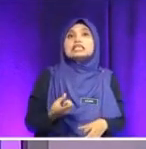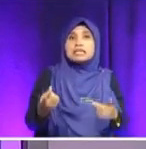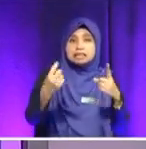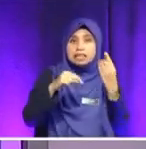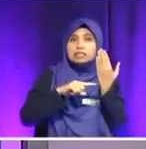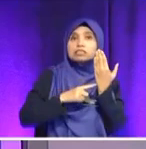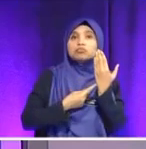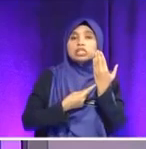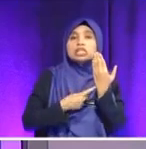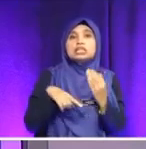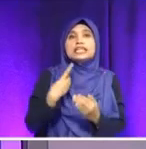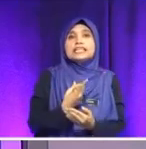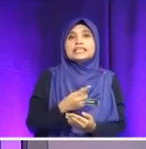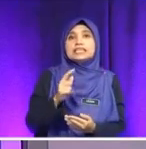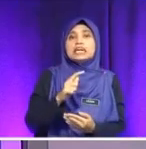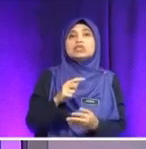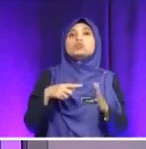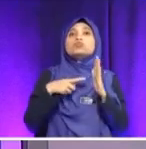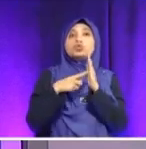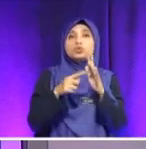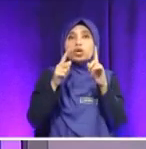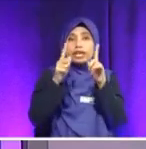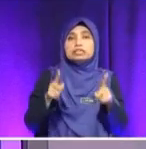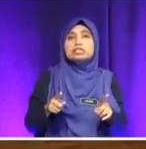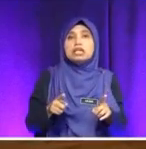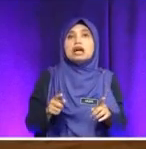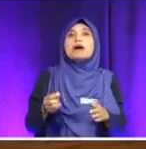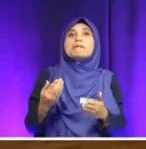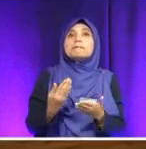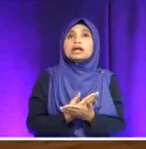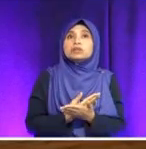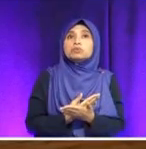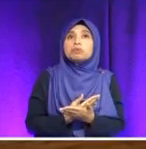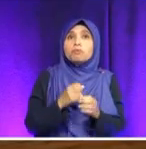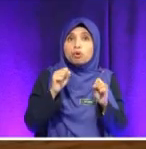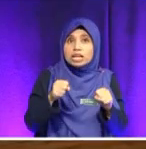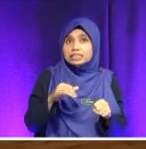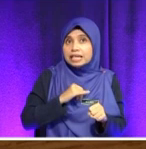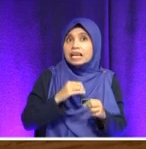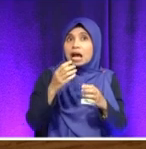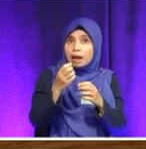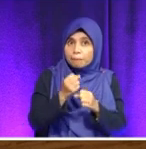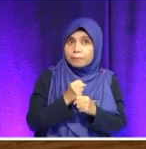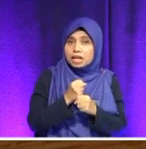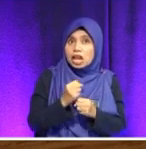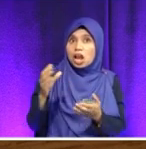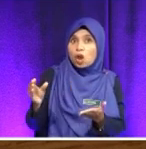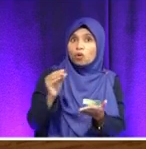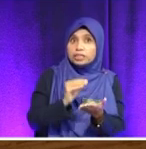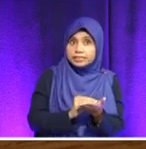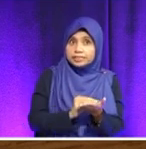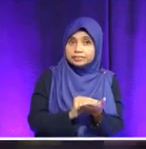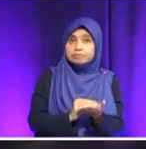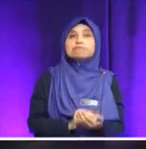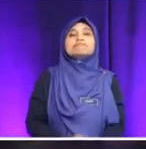pelanggan dan kita tunjukkan kad menu ataupun kita tanya, boleh saya ambil order? Dengan lembut dan ramah. Macam